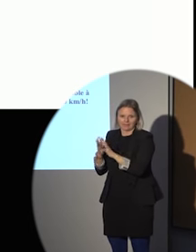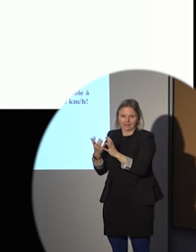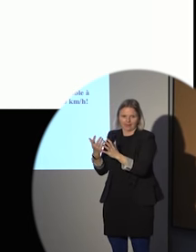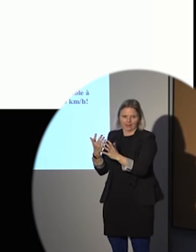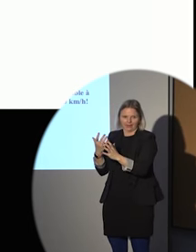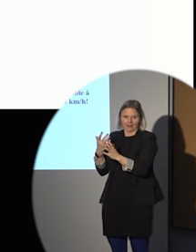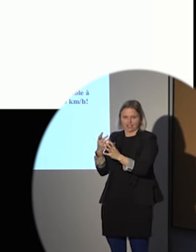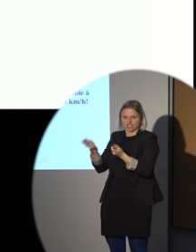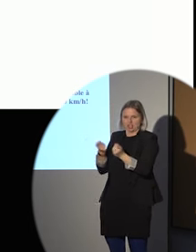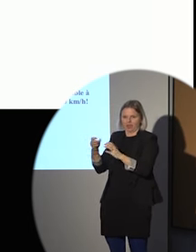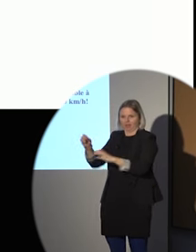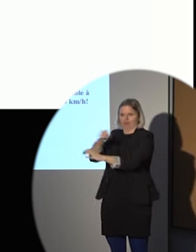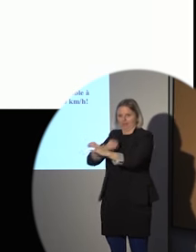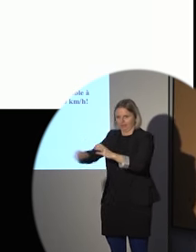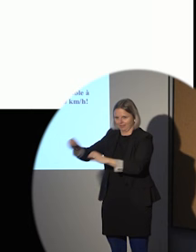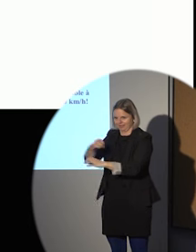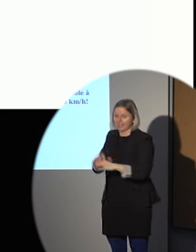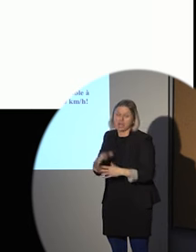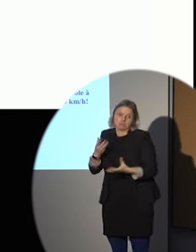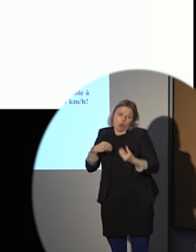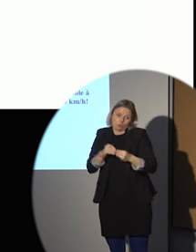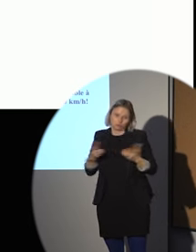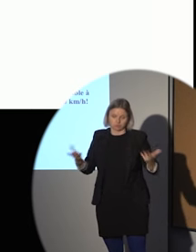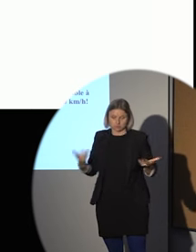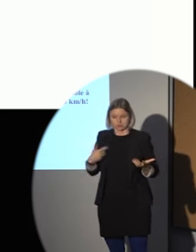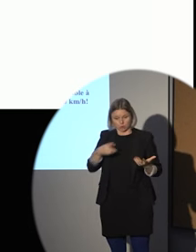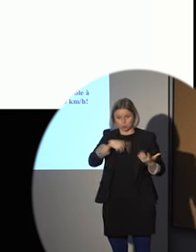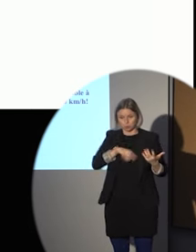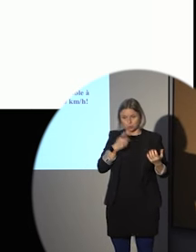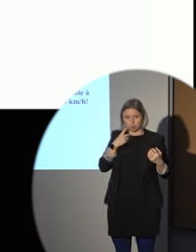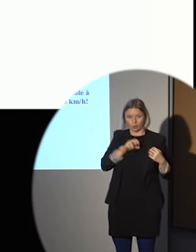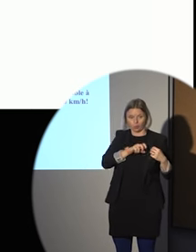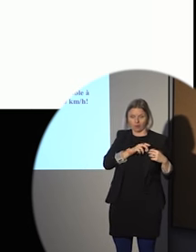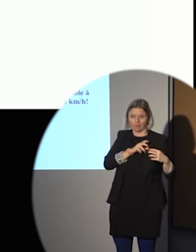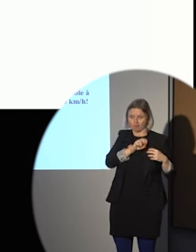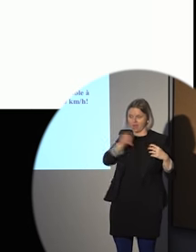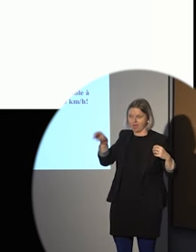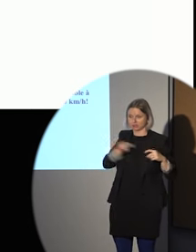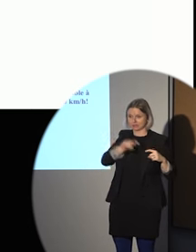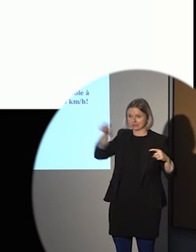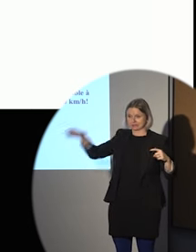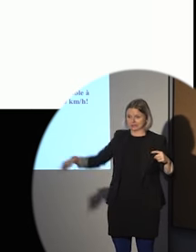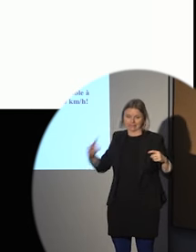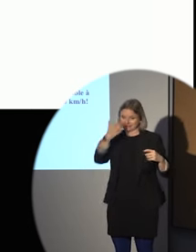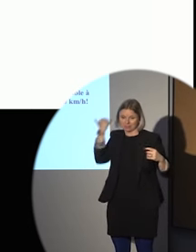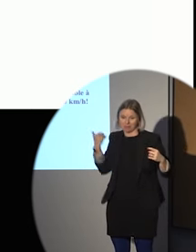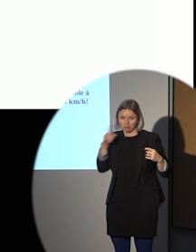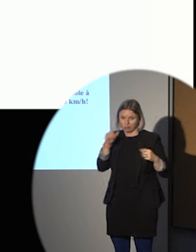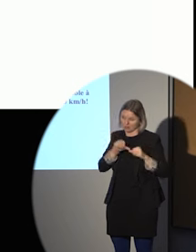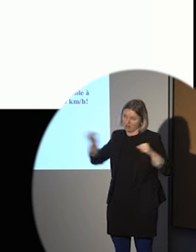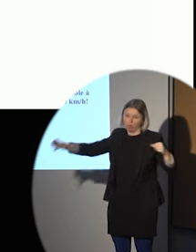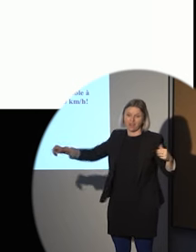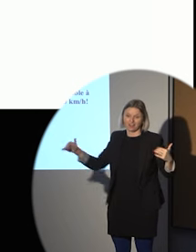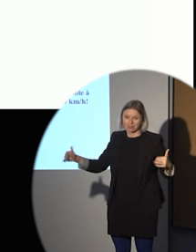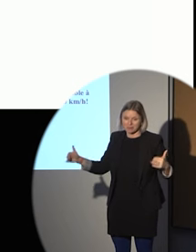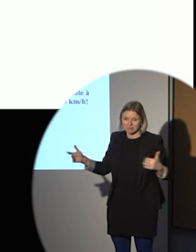aller, bon, on ne sait pas le faire. Bon, ça encore, à la limite, on peut toujours espérer que on aura des très bons ingénieurs qui vont y arriver, mais même